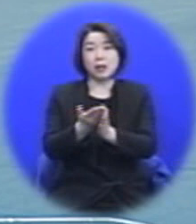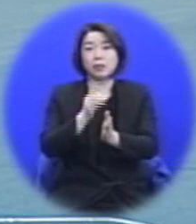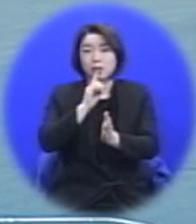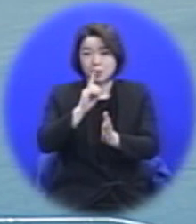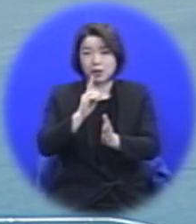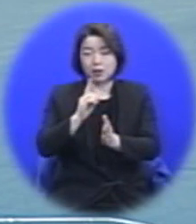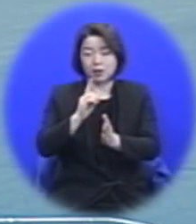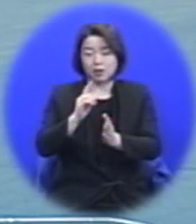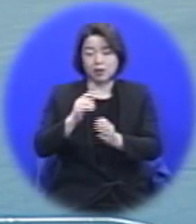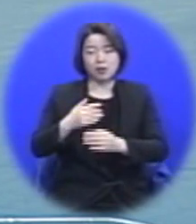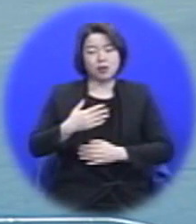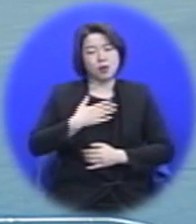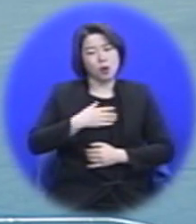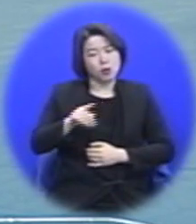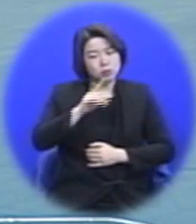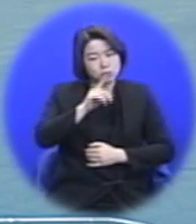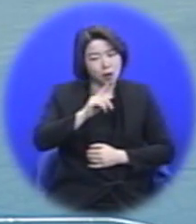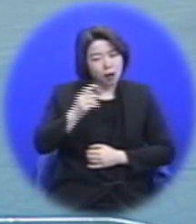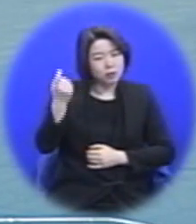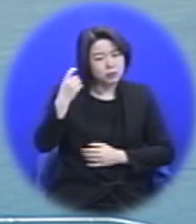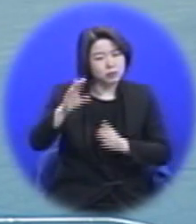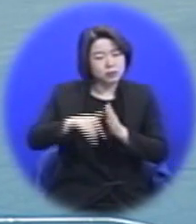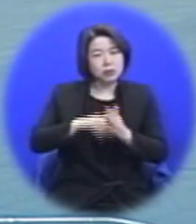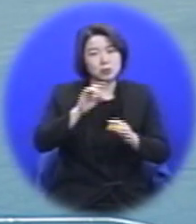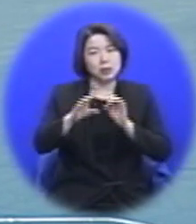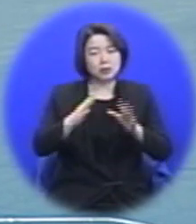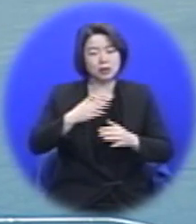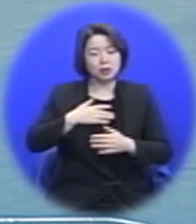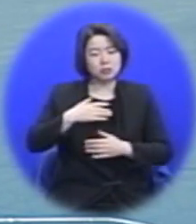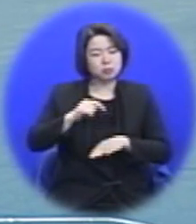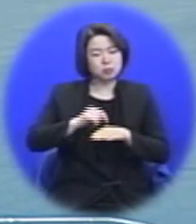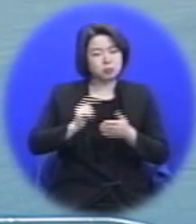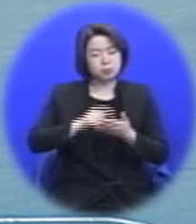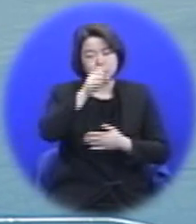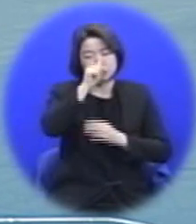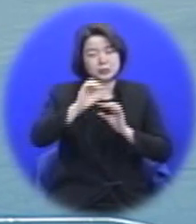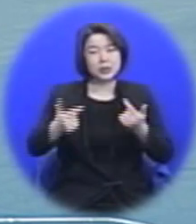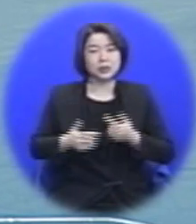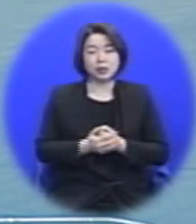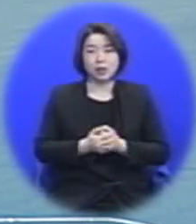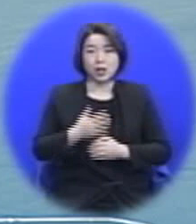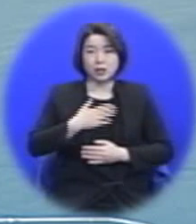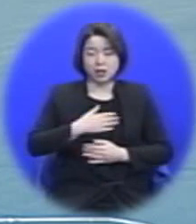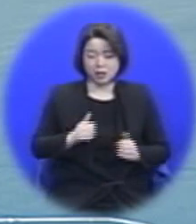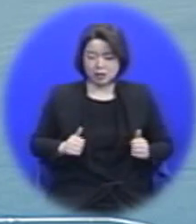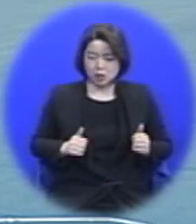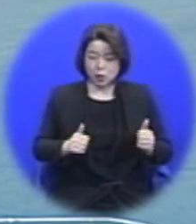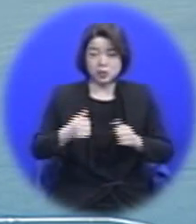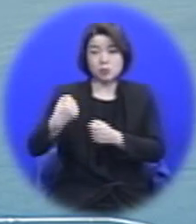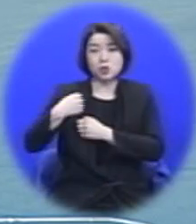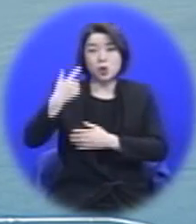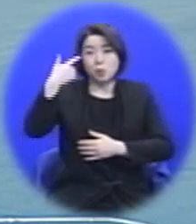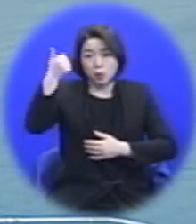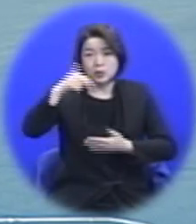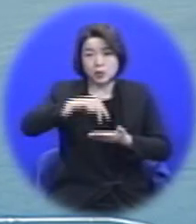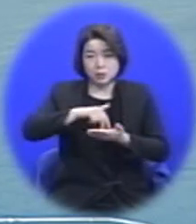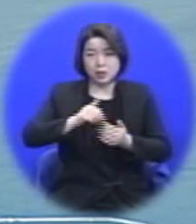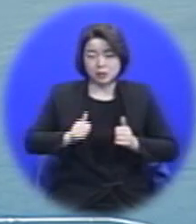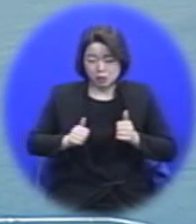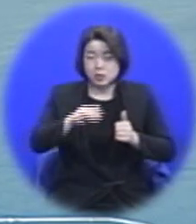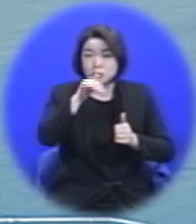저는 그 말을 들을 때마다 너무 속상했습니다. 물론 제가 열심히 군목으로서 활동을 했습니다.